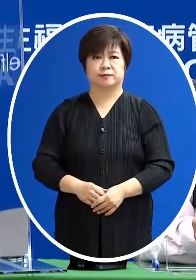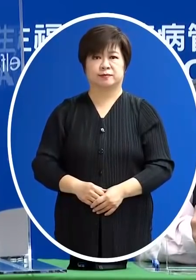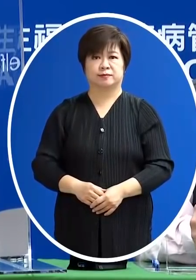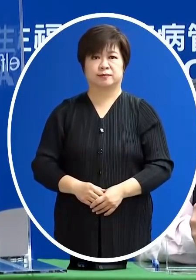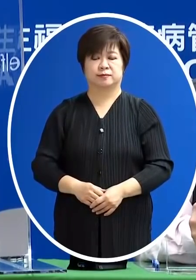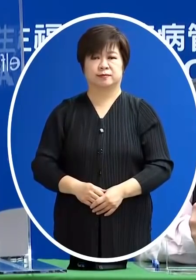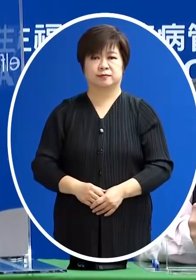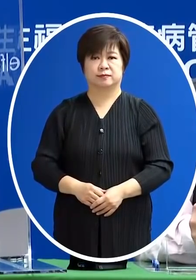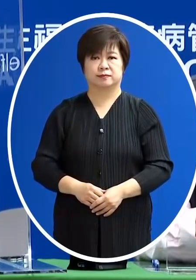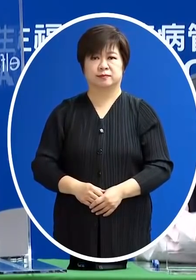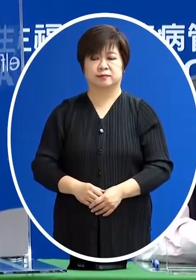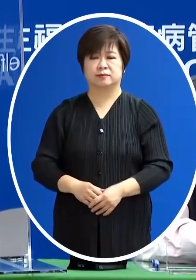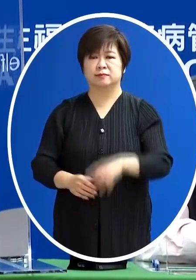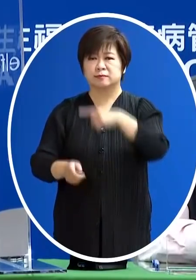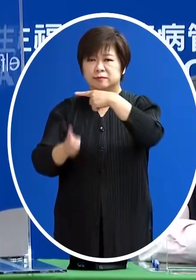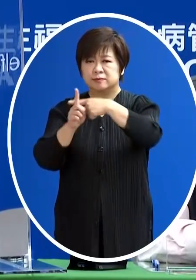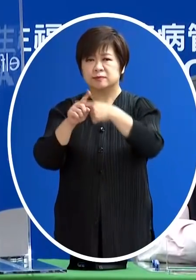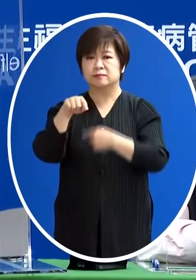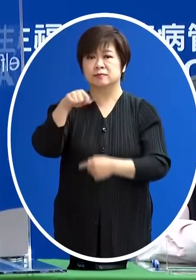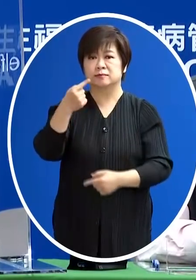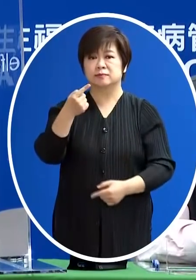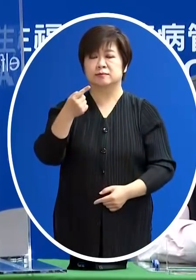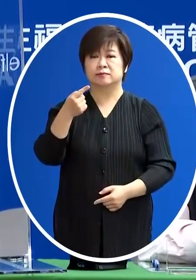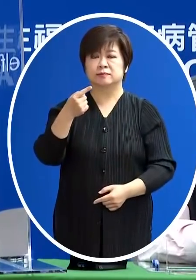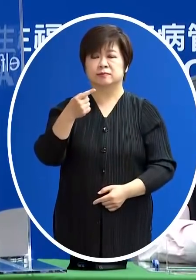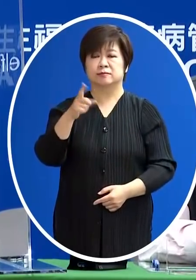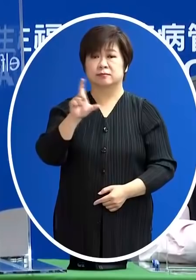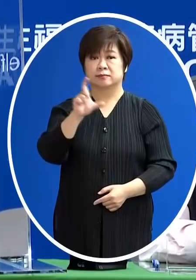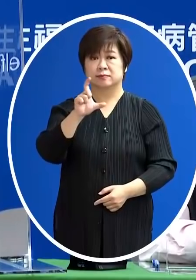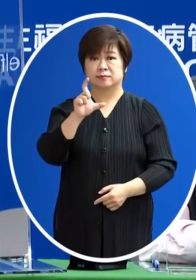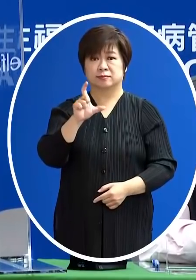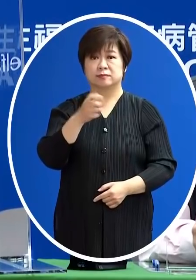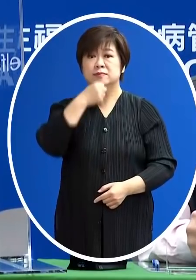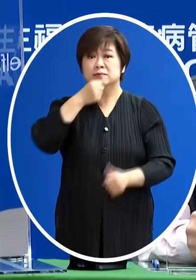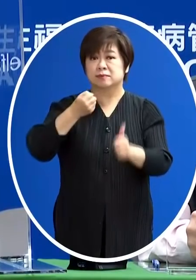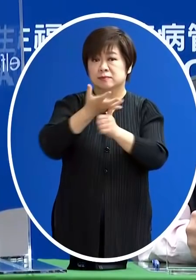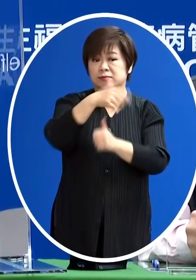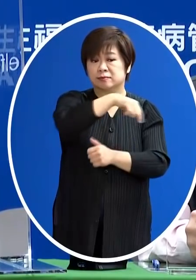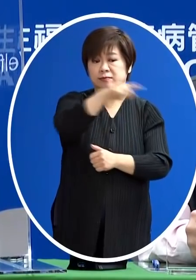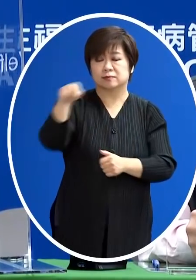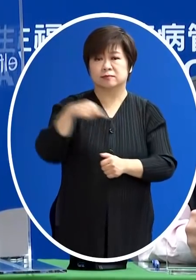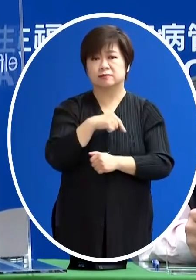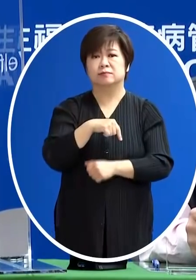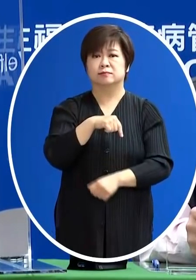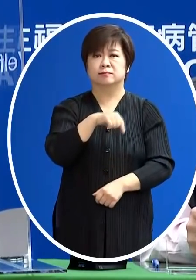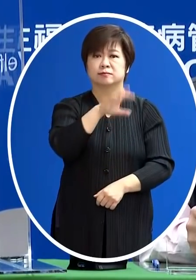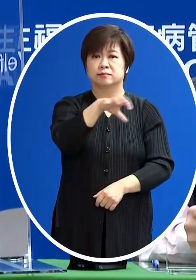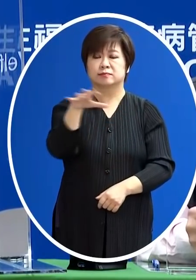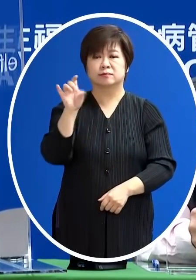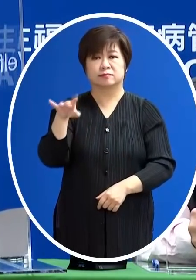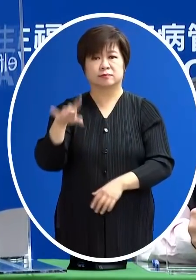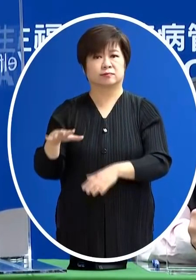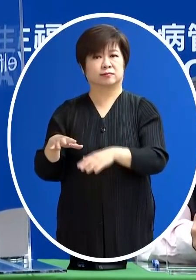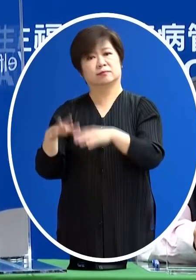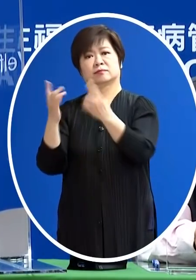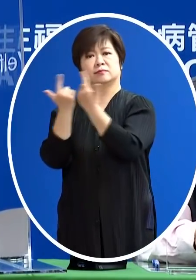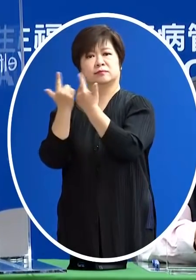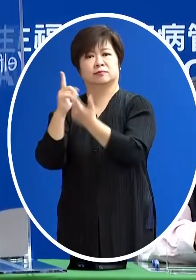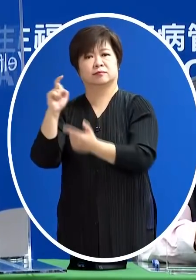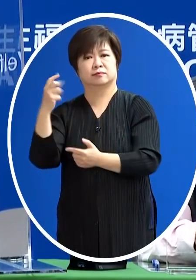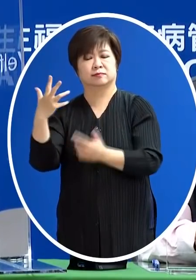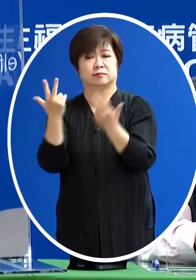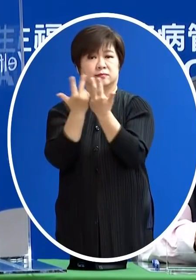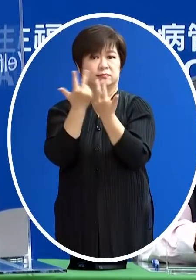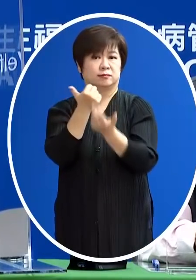那这160例那以县市别来看，大致上是台北市18例，新北